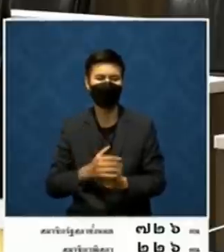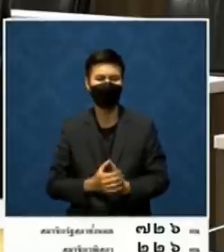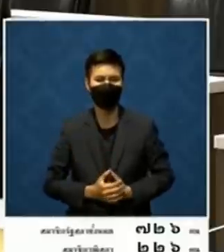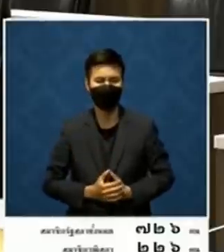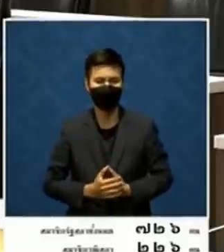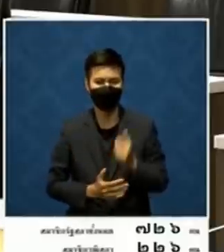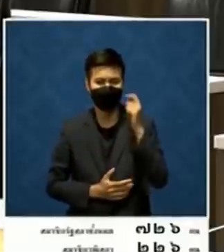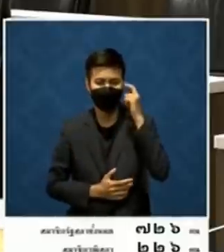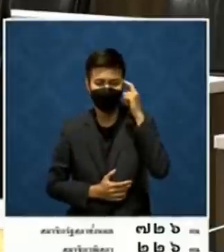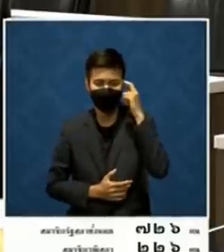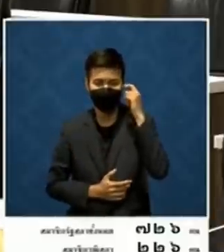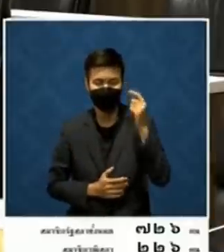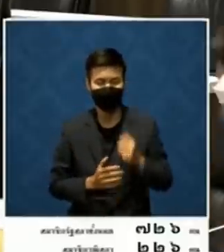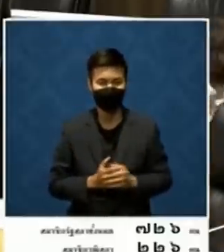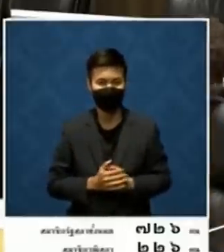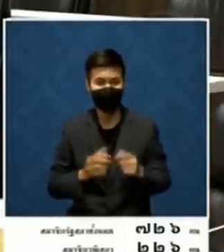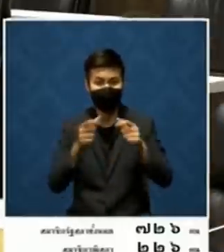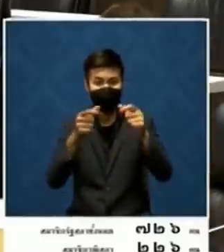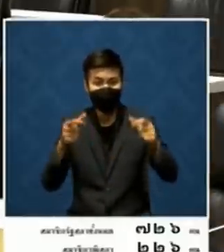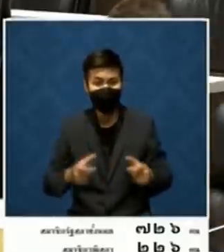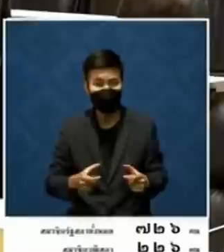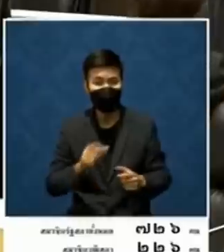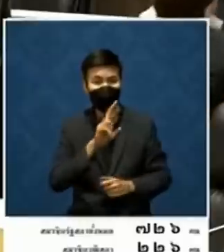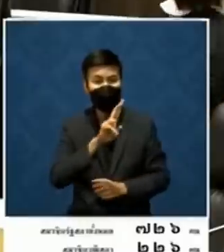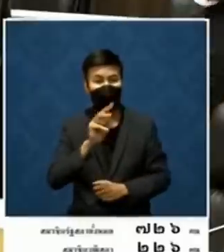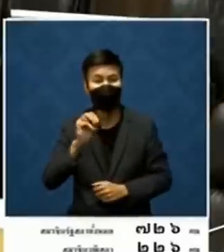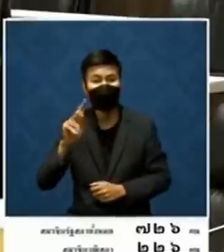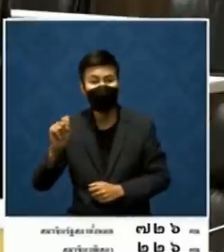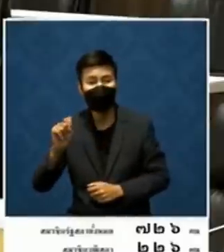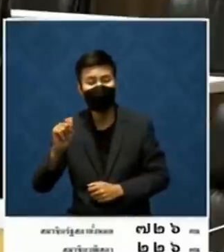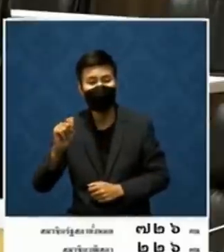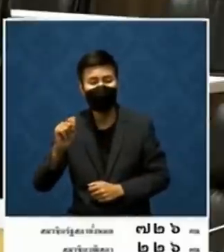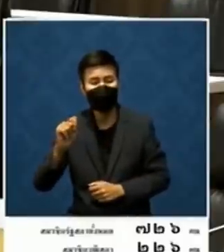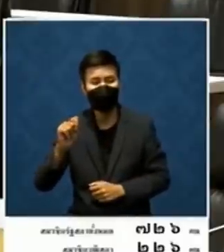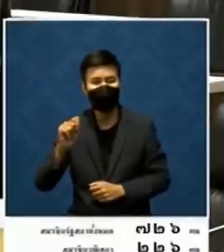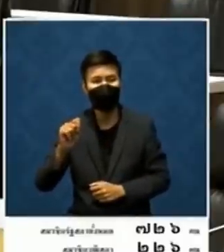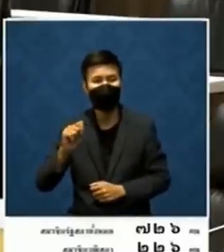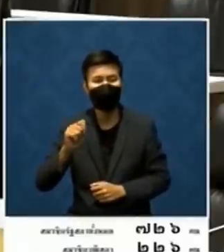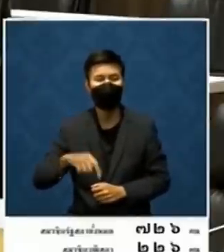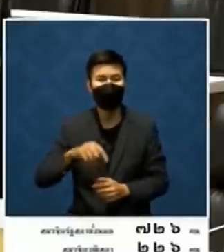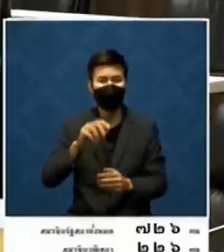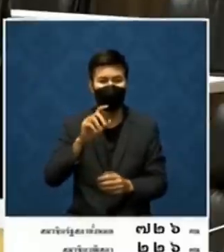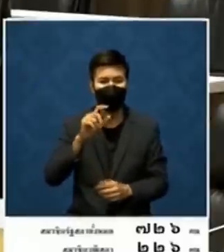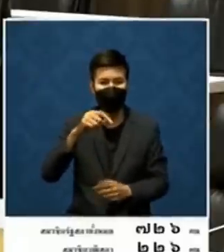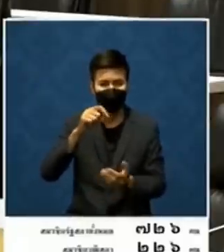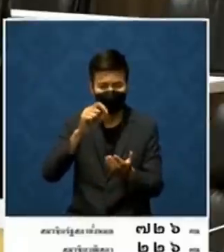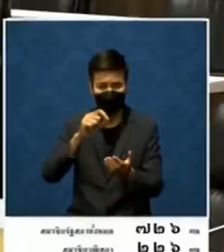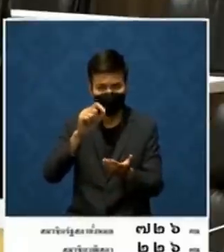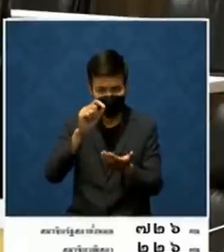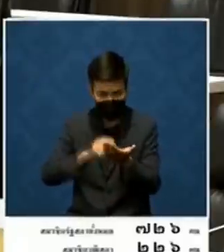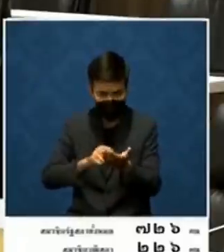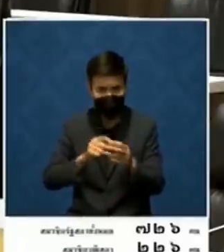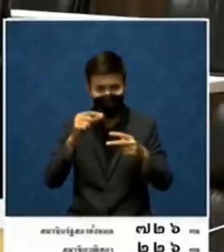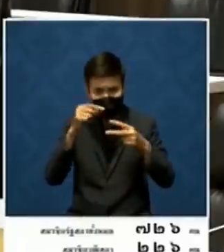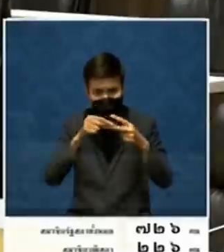ถึงขนาดลุกขึ้นมาประท้วงขอเปลี่ยนประธานมันมีบรรยากาศที่วุ่นวายถ้าผู้ชมตั้งแต่เกิดมาทำงานข่าว